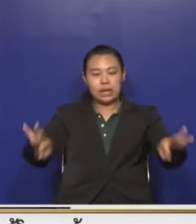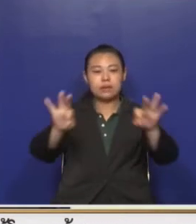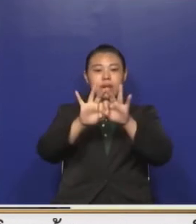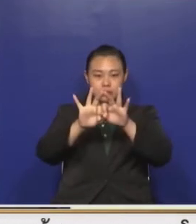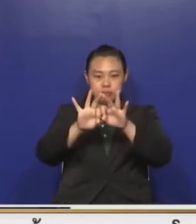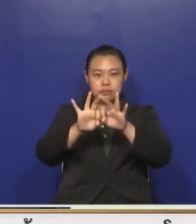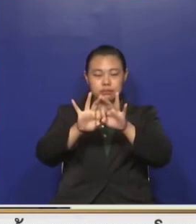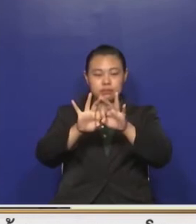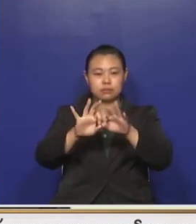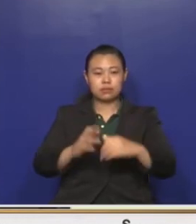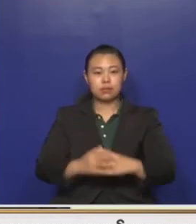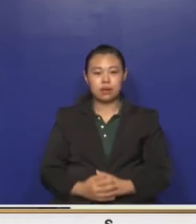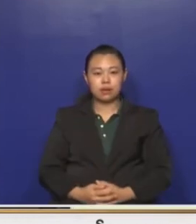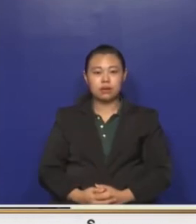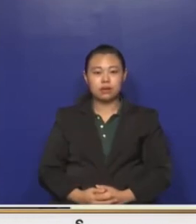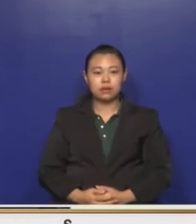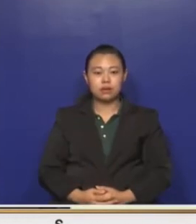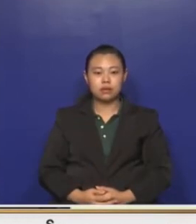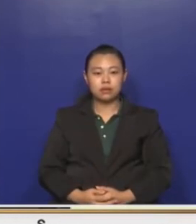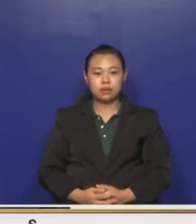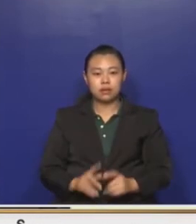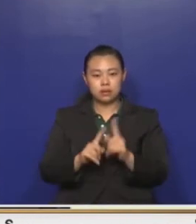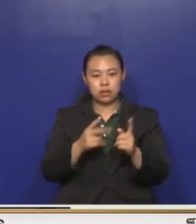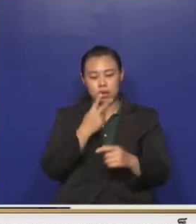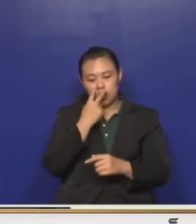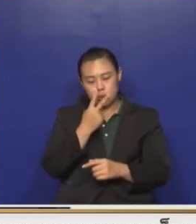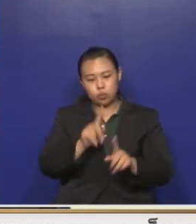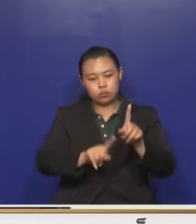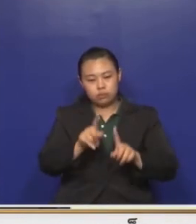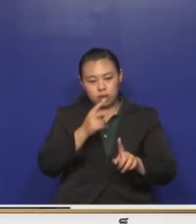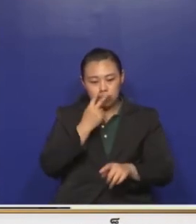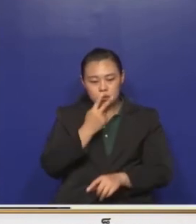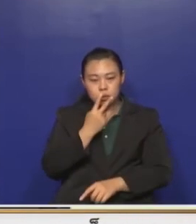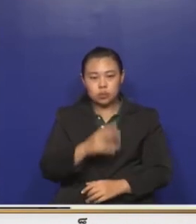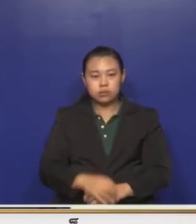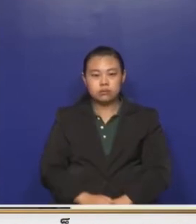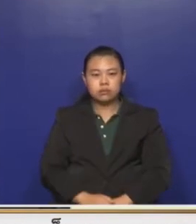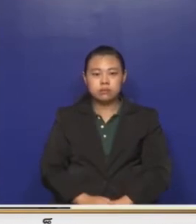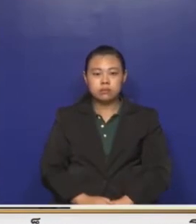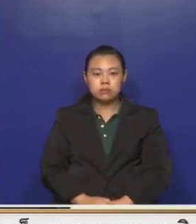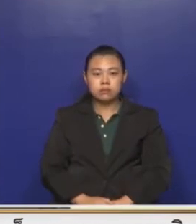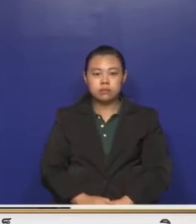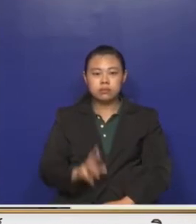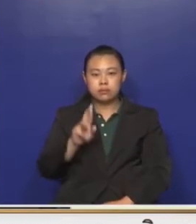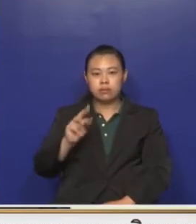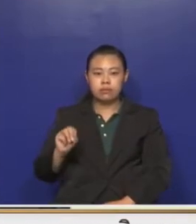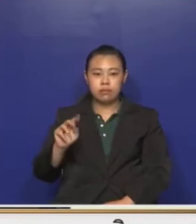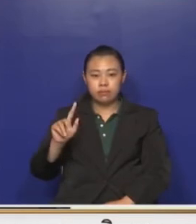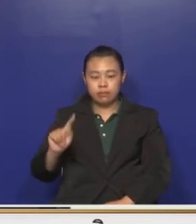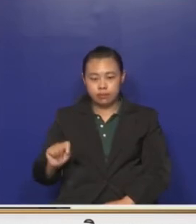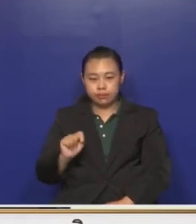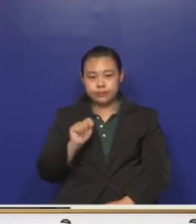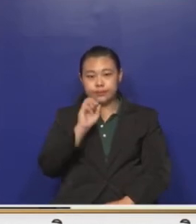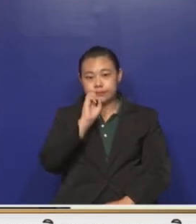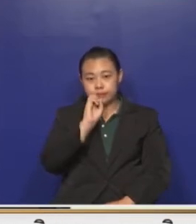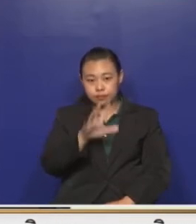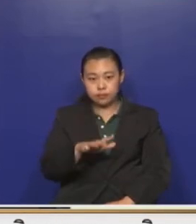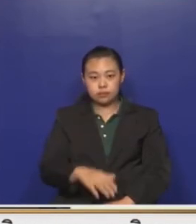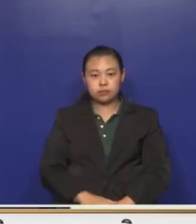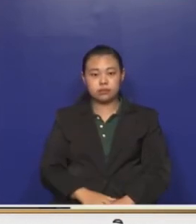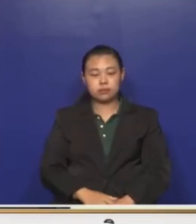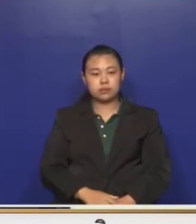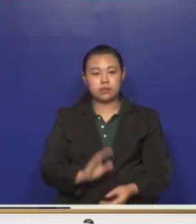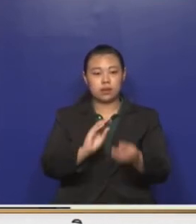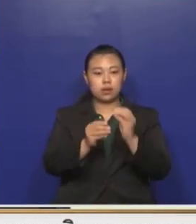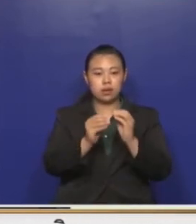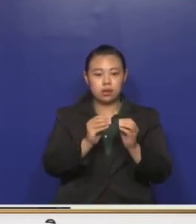เป็วระตงชาติถ้ดูตัวชีวัตรอย่ที่ท่านรัมูติได้บอกบางตัวเช่นเรอง h